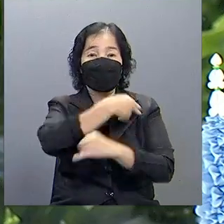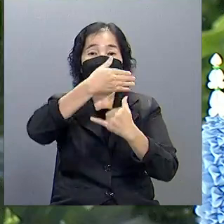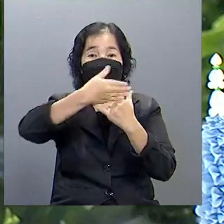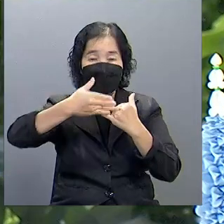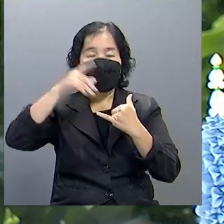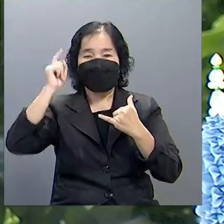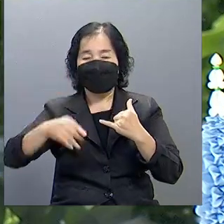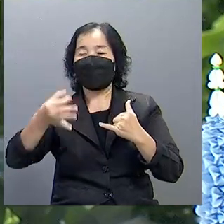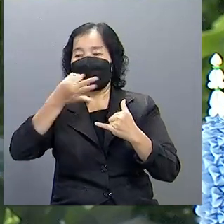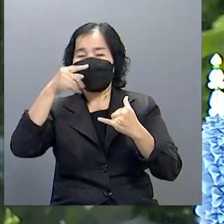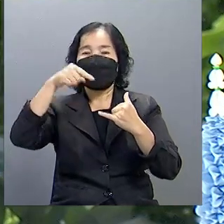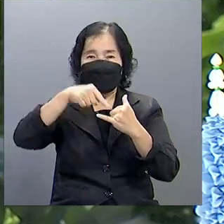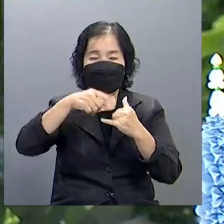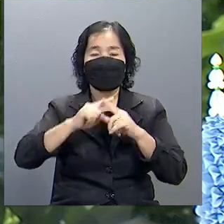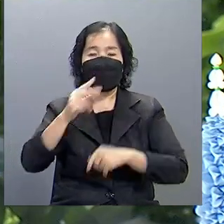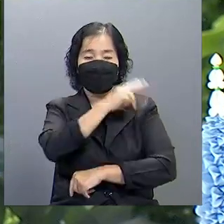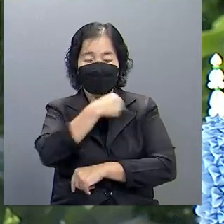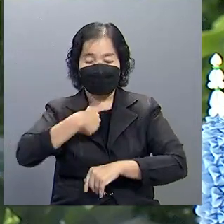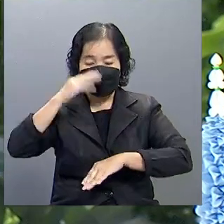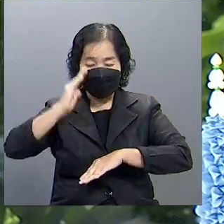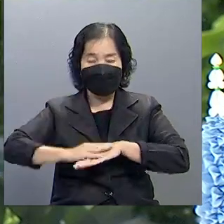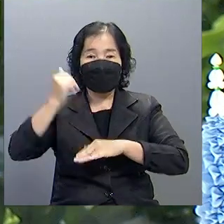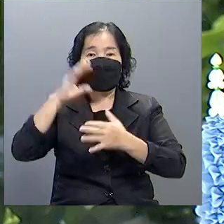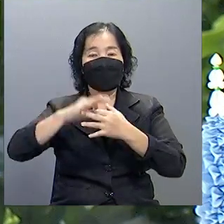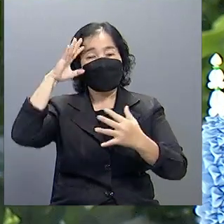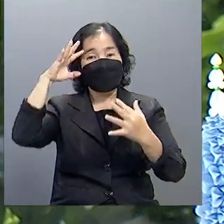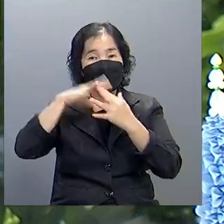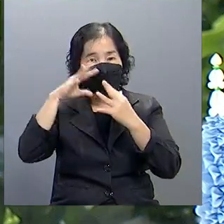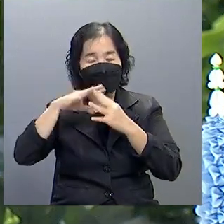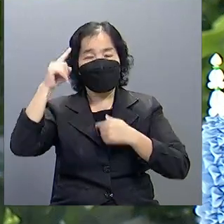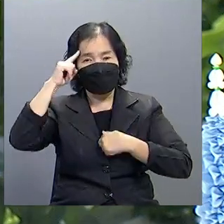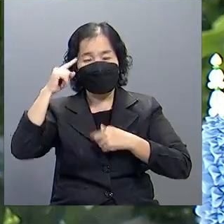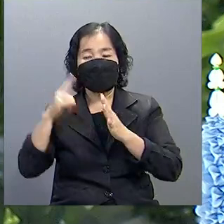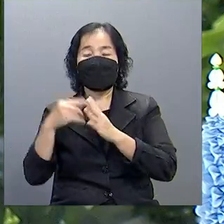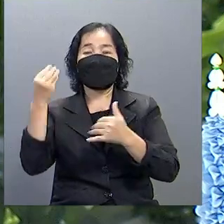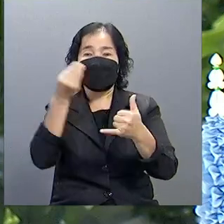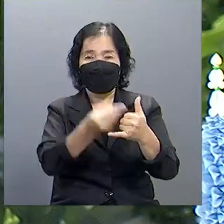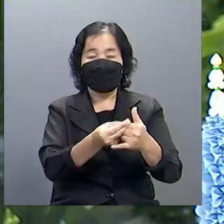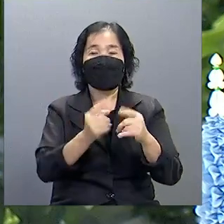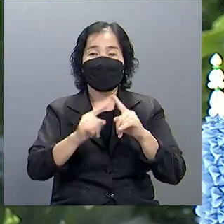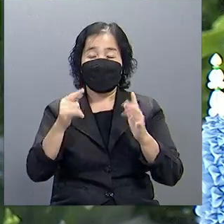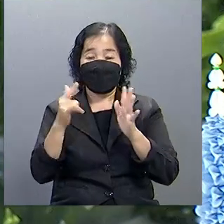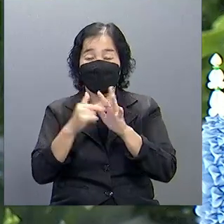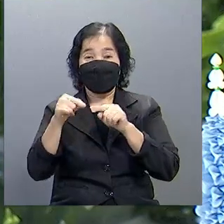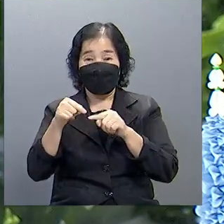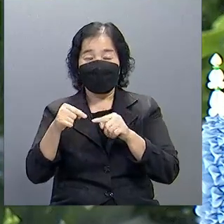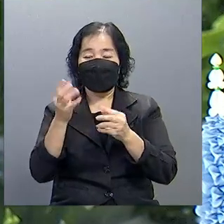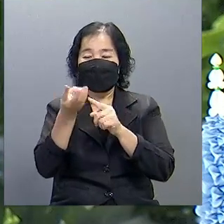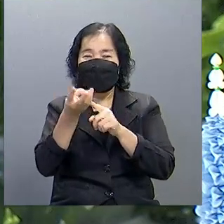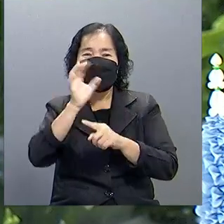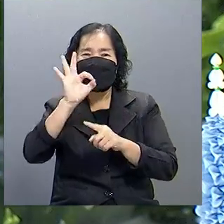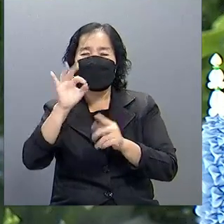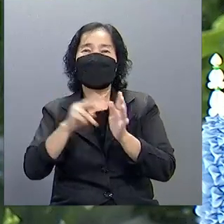ว่านเธอคุณหมอที่เชี่ยวชาญด้านจิตเวชเท่านั้นภาพจะเป็นคนจ่ายแล้วก็อยากจะใช้ระยะสั้นแล้วไม่ใช่ยาตัวเล็กๆที่ก่อนจะเลือกใครอยู่แล้ว